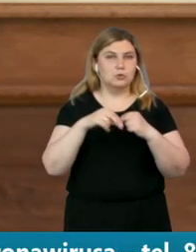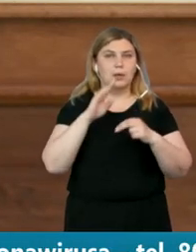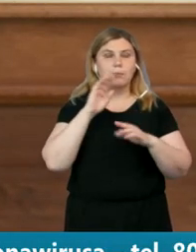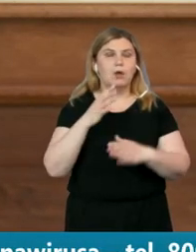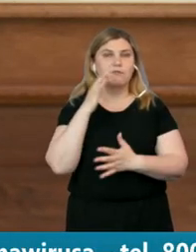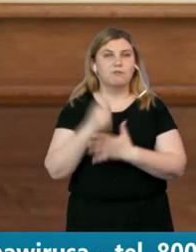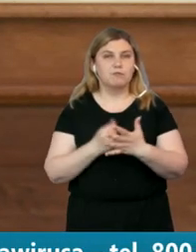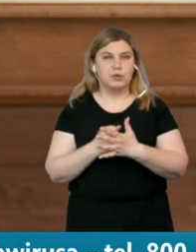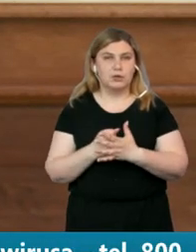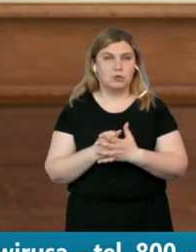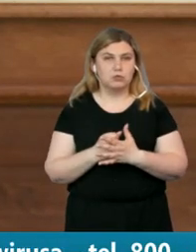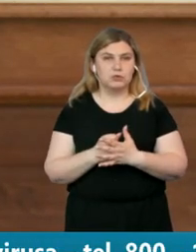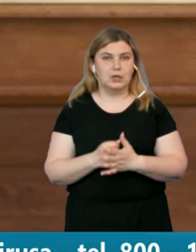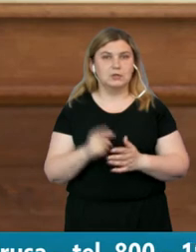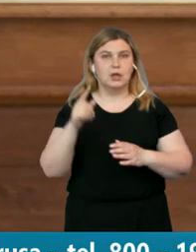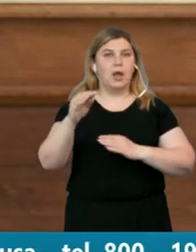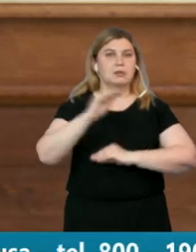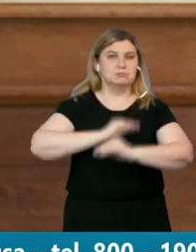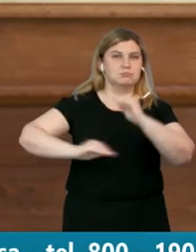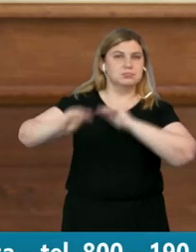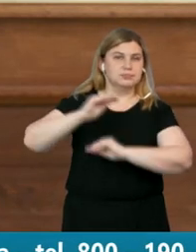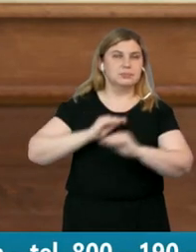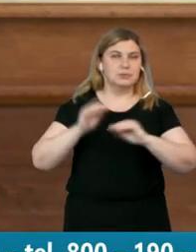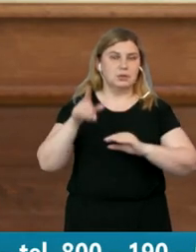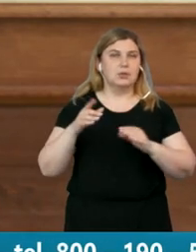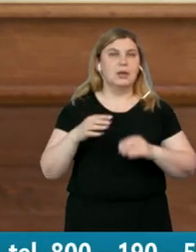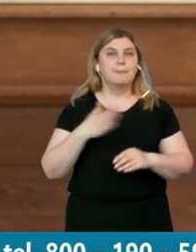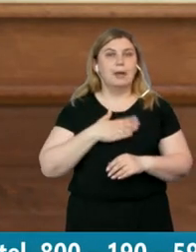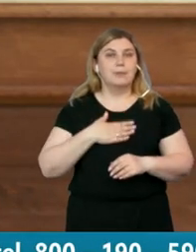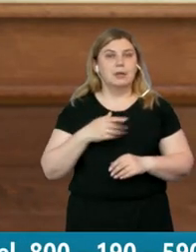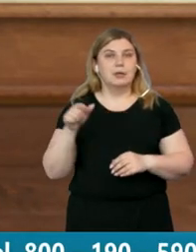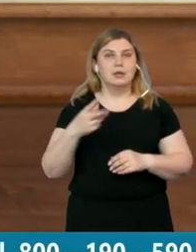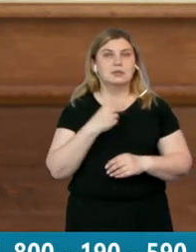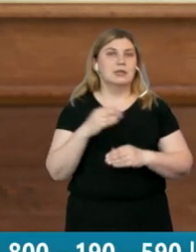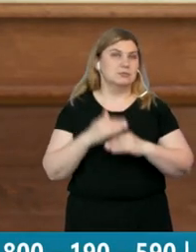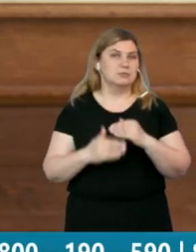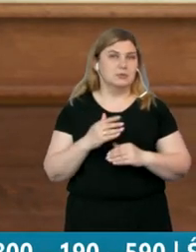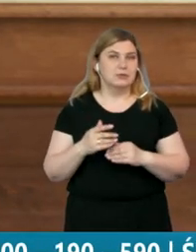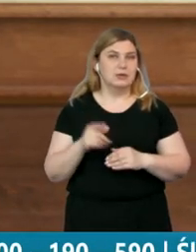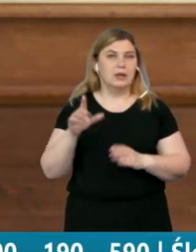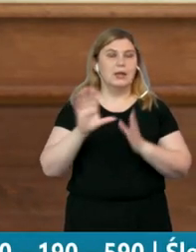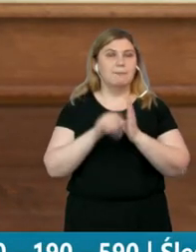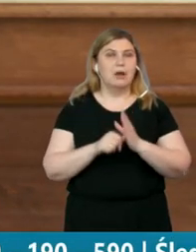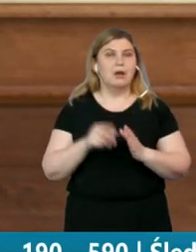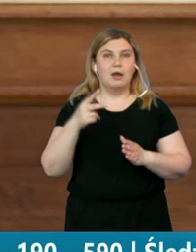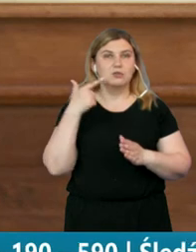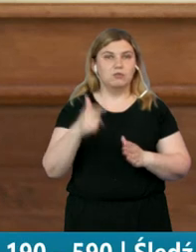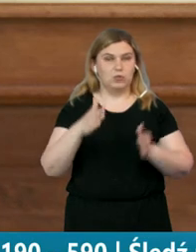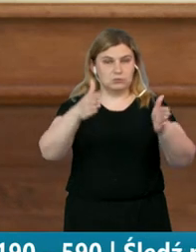wykorzystać potencjał przepustowości takich obiektów. No my mamy właśnie to nieszczęście, że miasto położone na 2